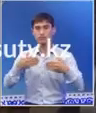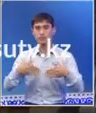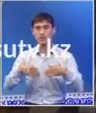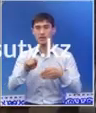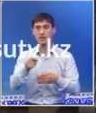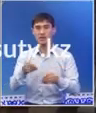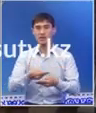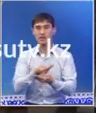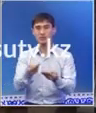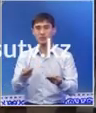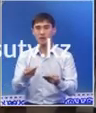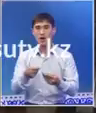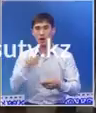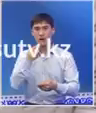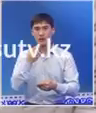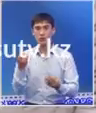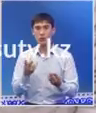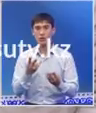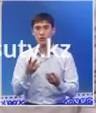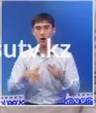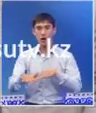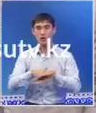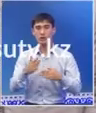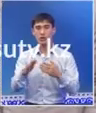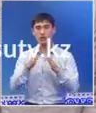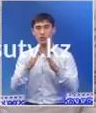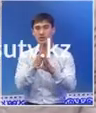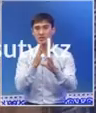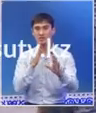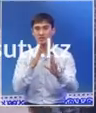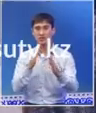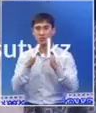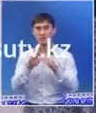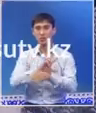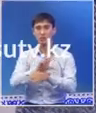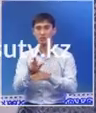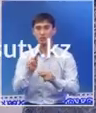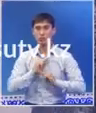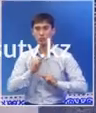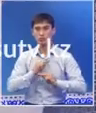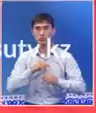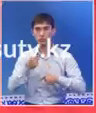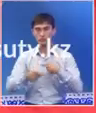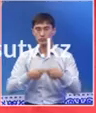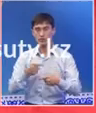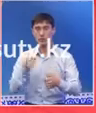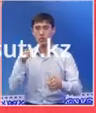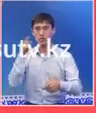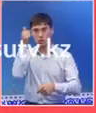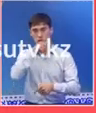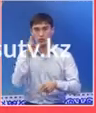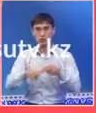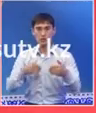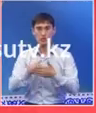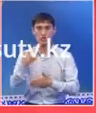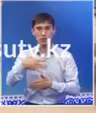пәтер кілттерін табыстады. Айта кету керек, аймақта үй кезегіндегілерді баспанамен қамту жұмысы жүйелі. Жыл соңына дейін тағы 50